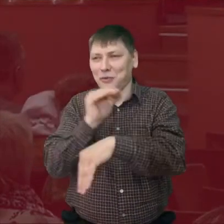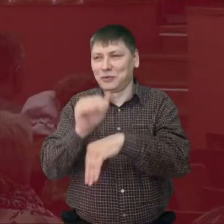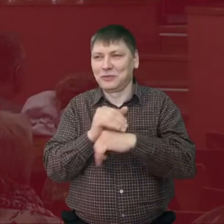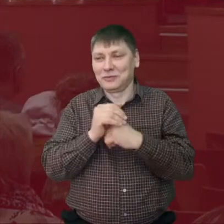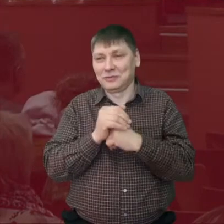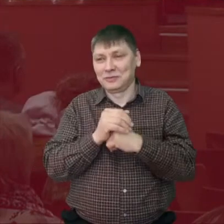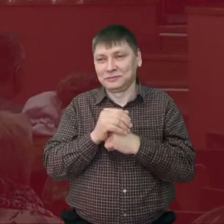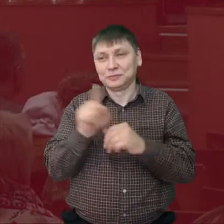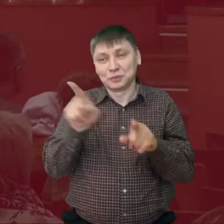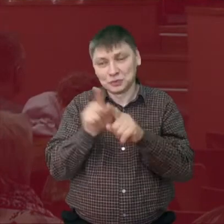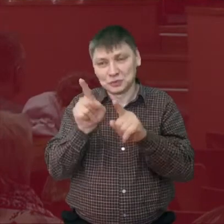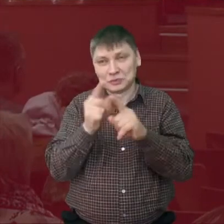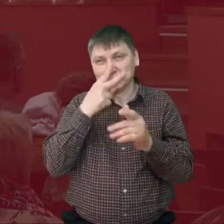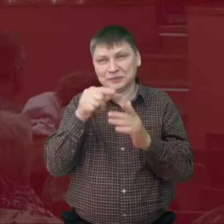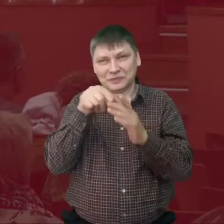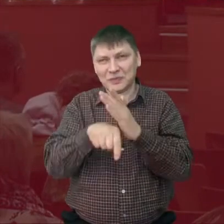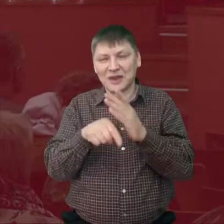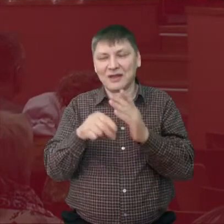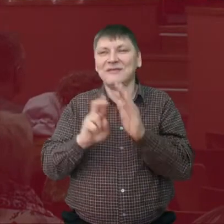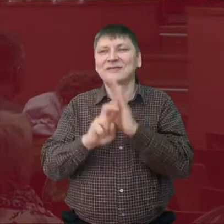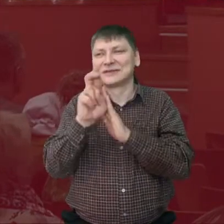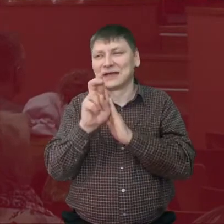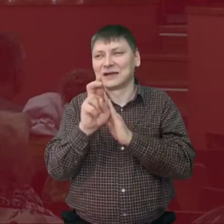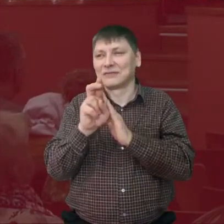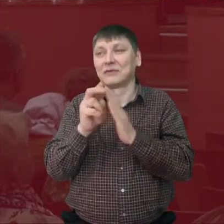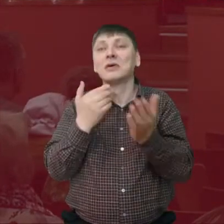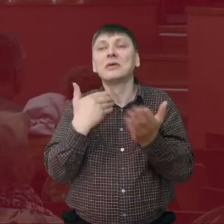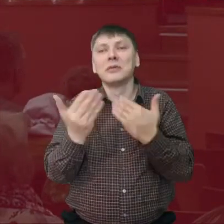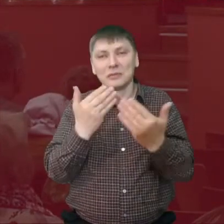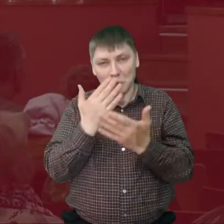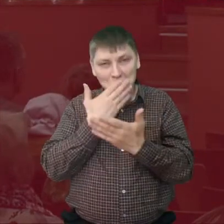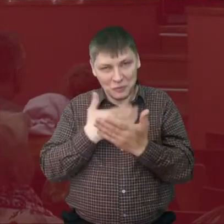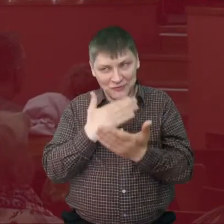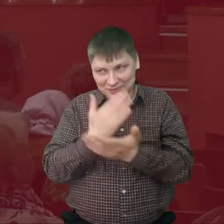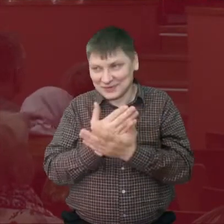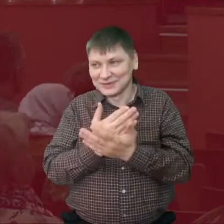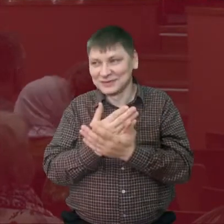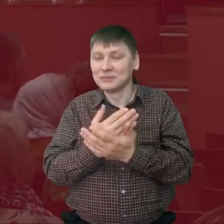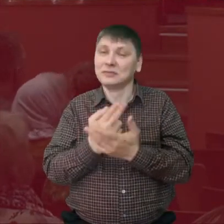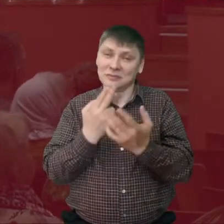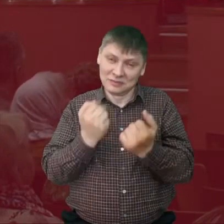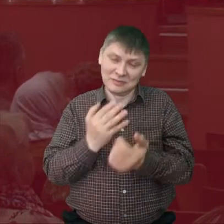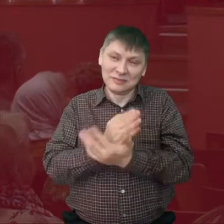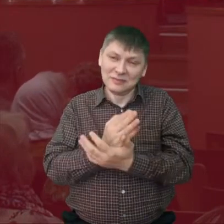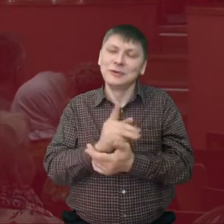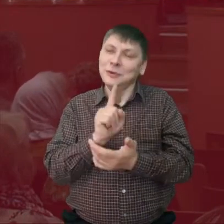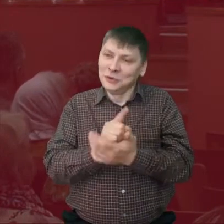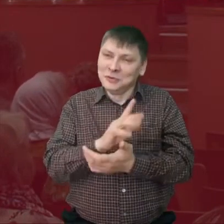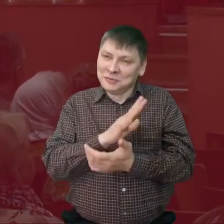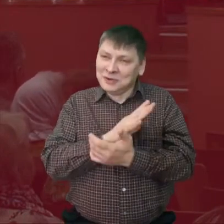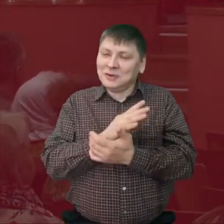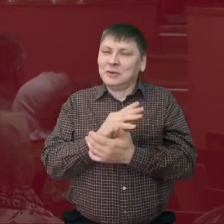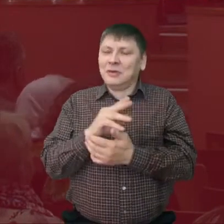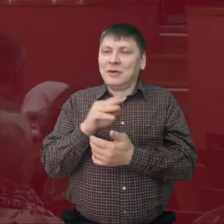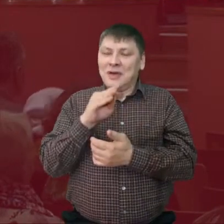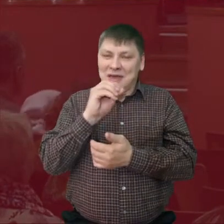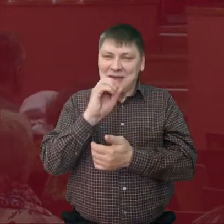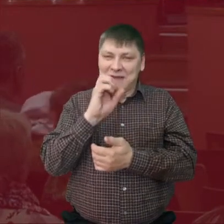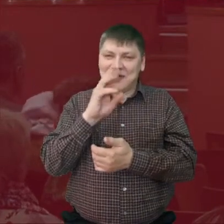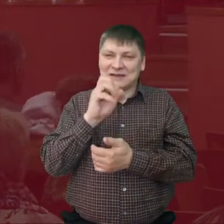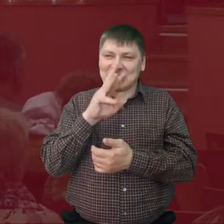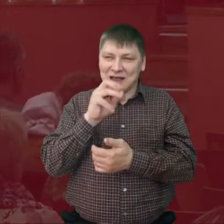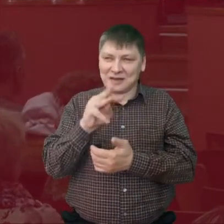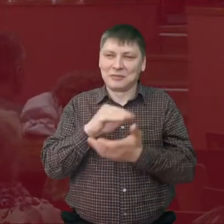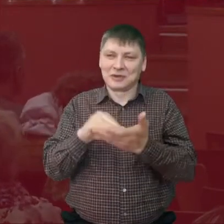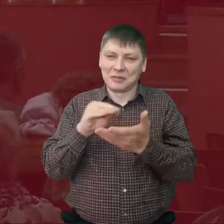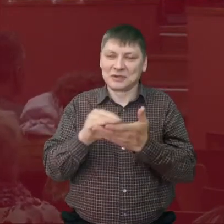отношении к церкви в том числе. Данная мысль очень хорошо выражена апостолом Павлом, когда он говорит в послании к Ефесянам, 4 главе, о